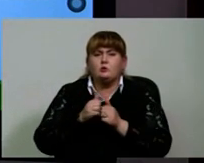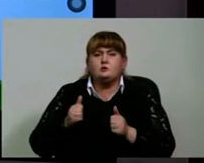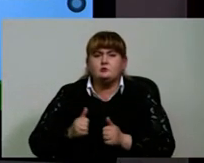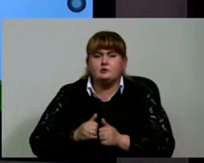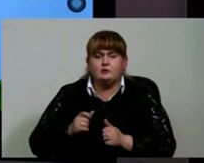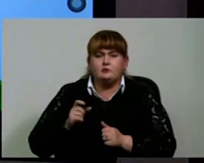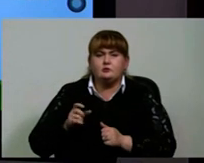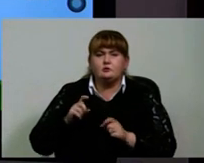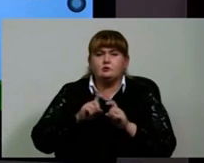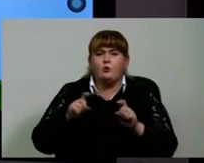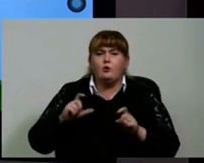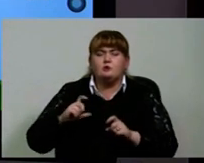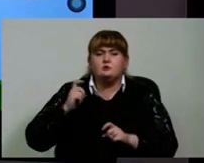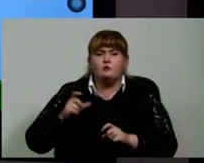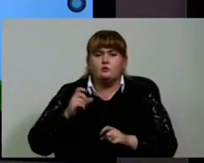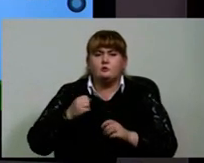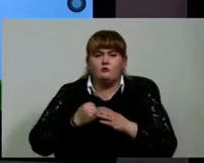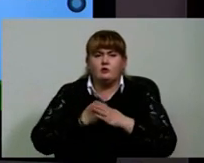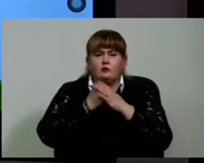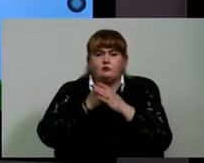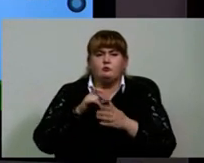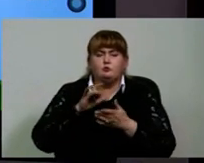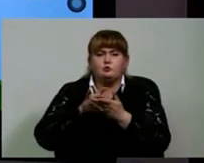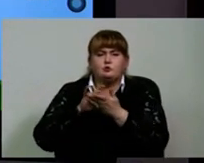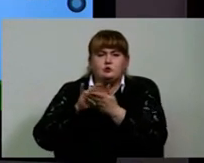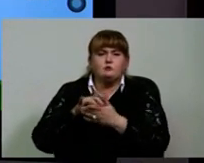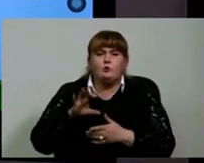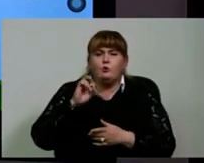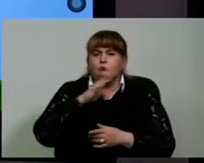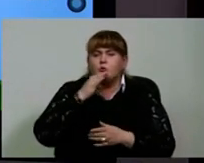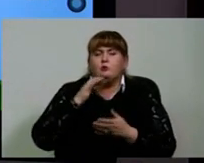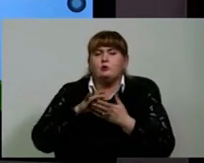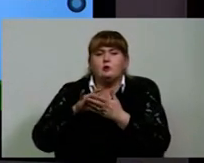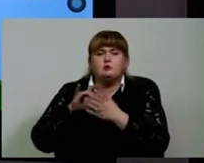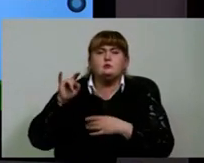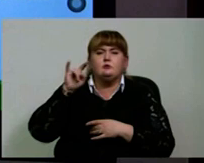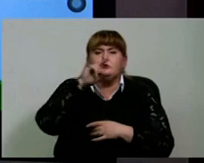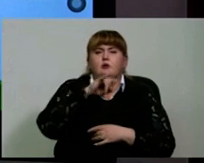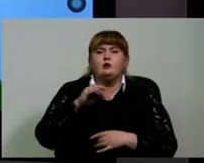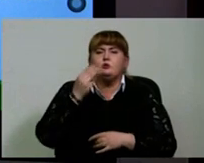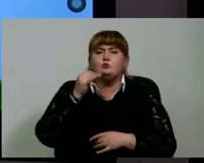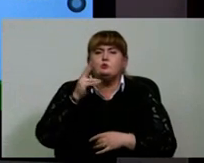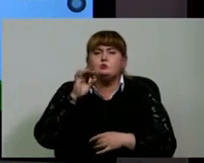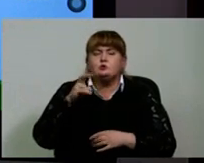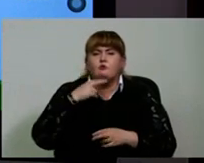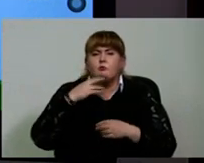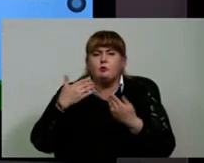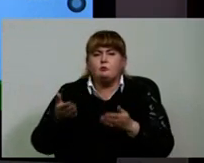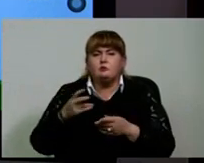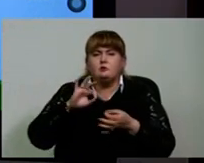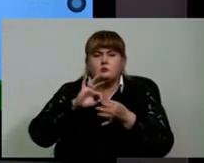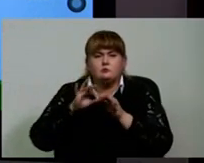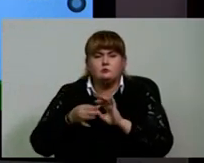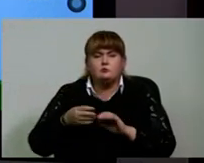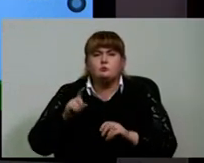бабки Маланьи, школьный завхоз, авторитет в путешествиях. Он много ездил и летал. Шукшин обращает внимание на такие